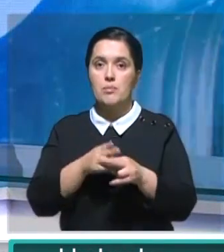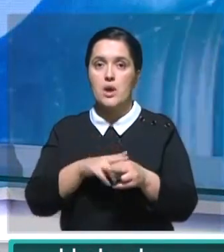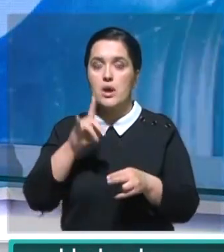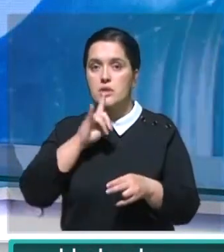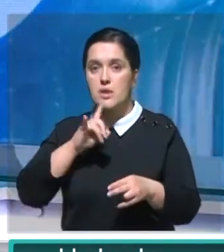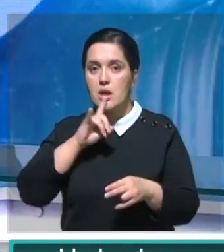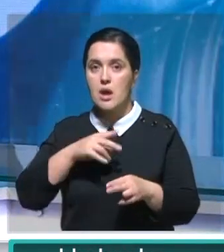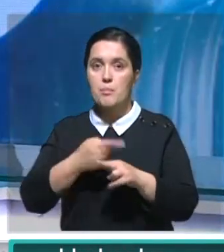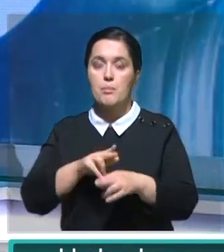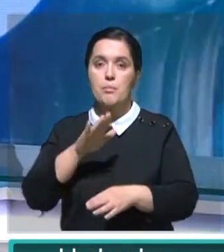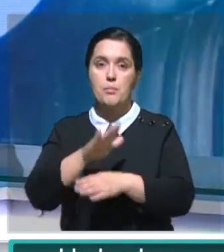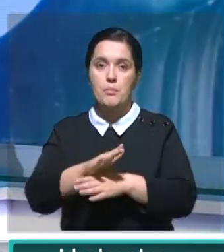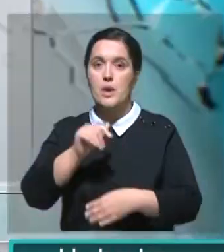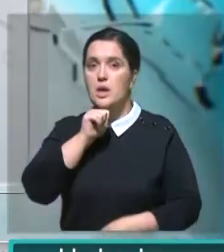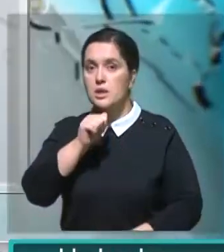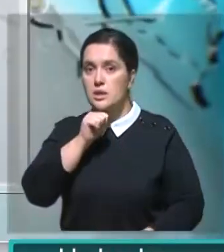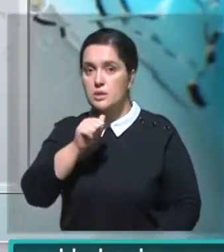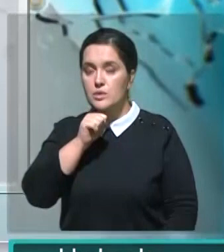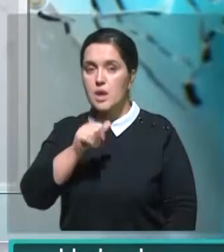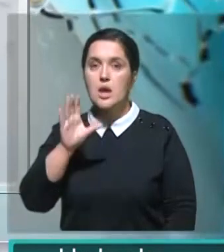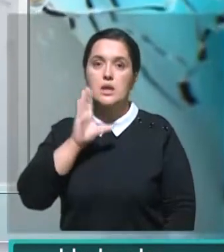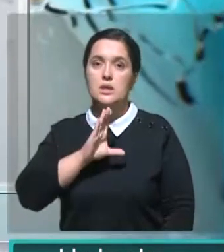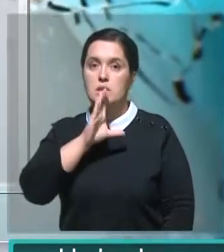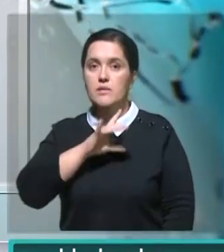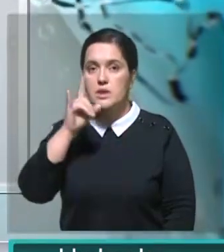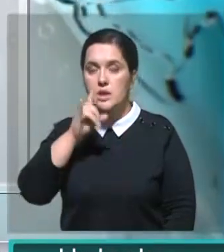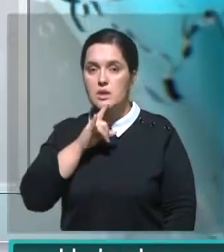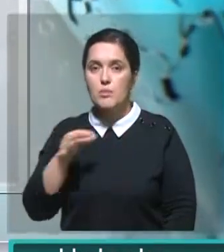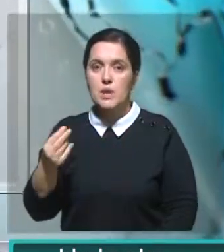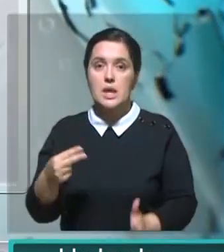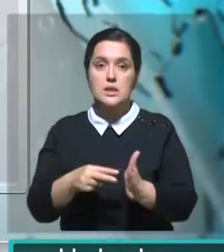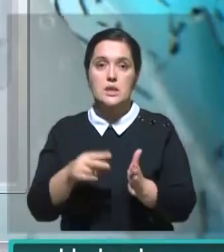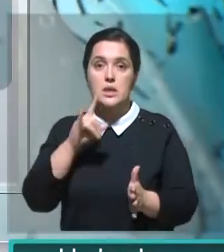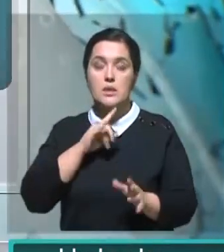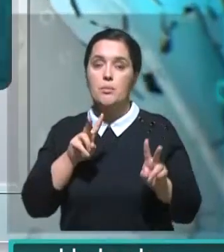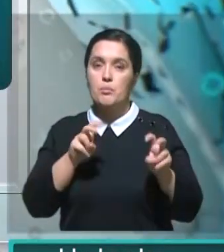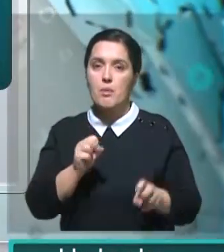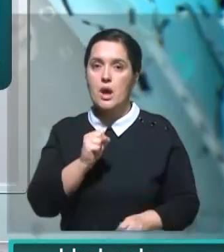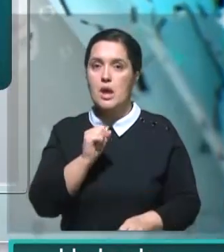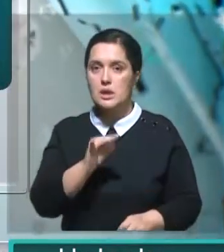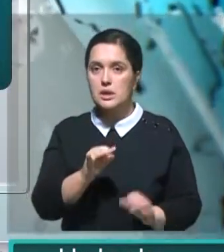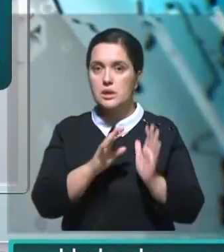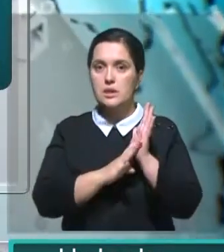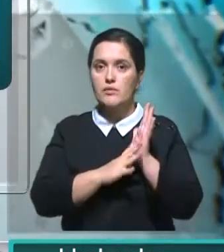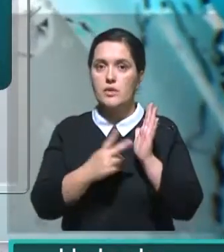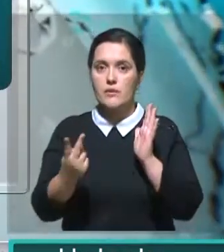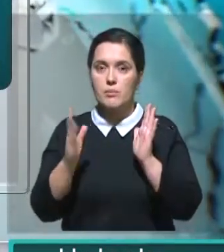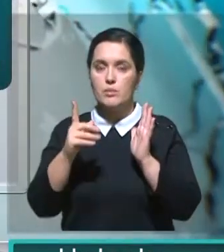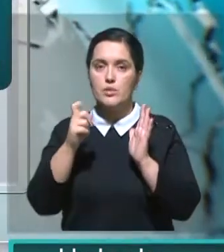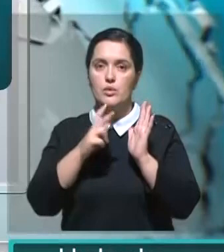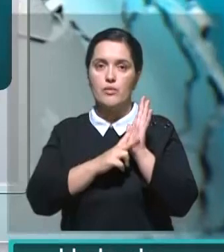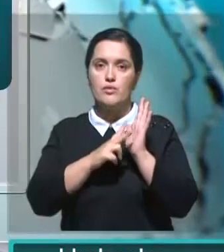розничную реализацию нефтепродуктов. И вот согласно приказу, в Костанайской и Северо-Казахстанской областях цены на бензин марки